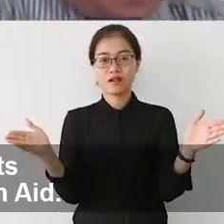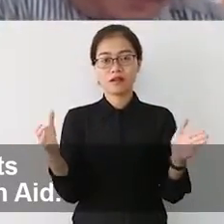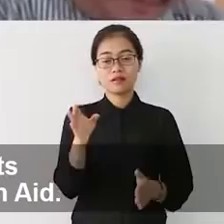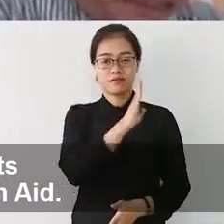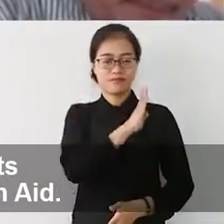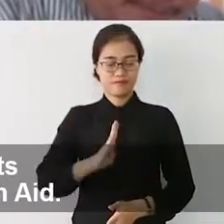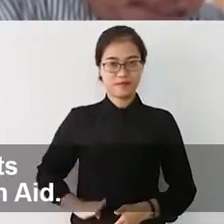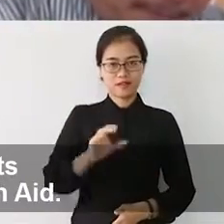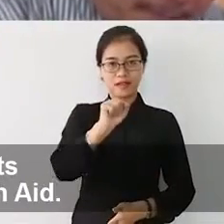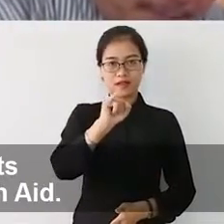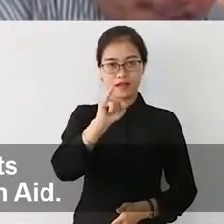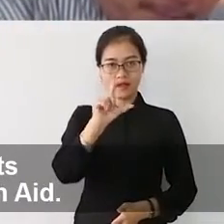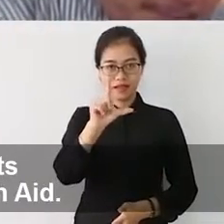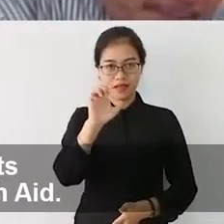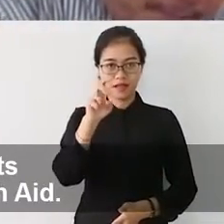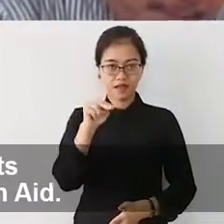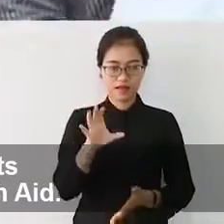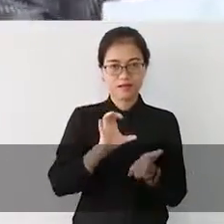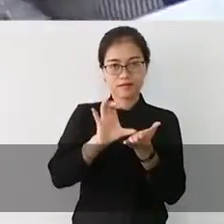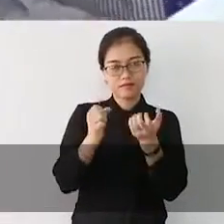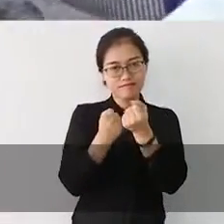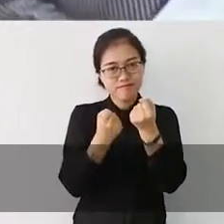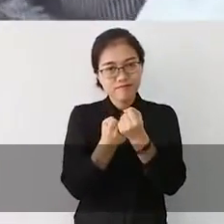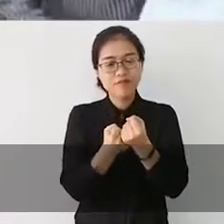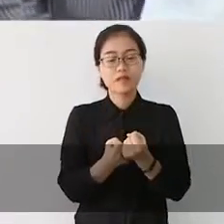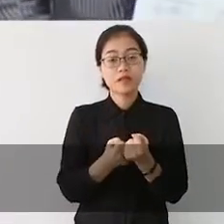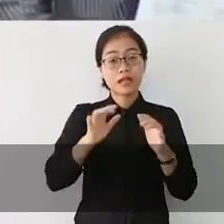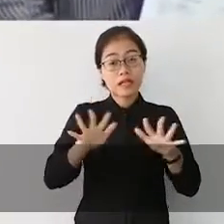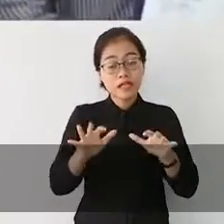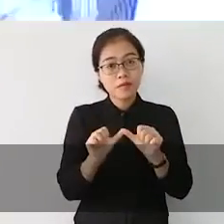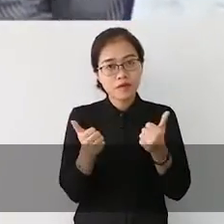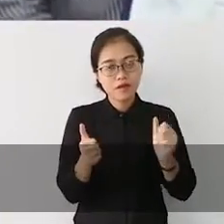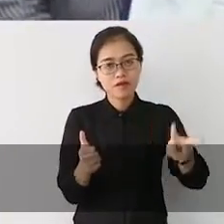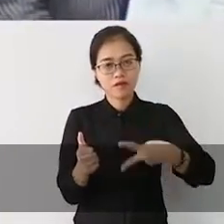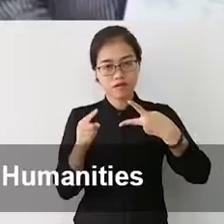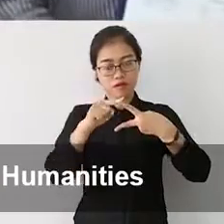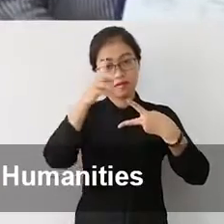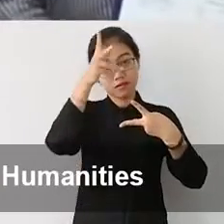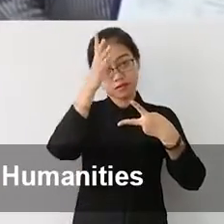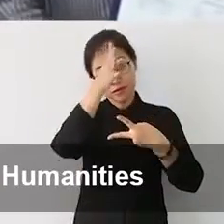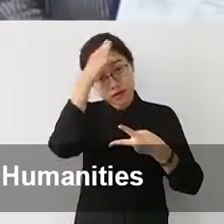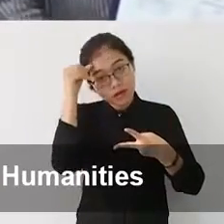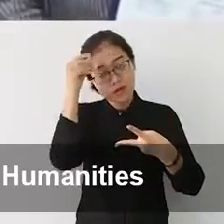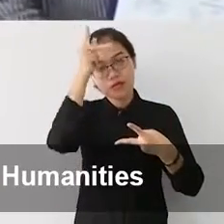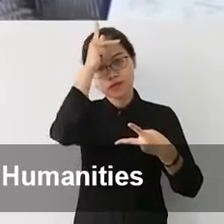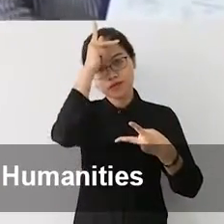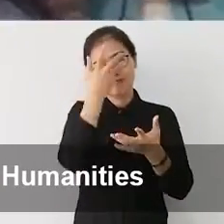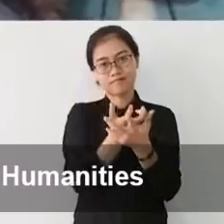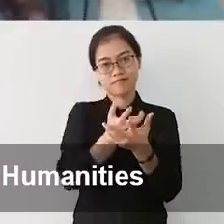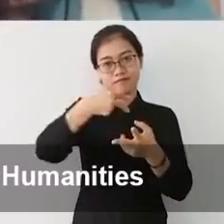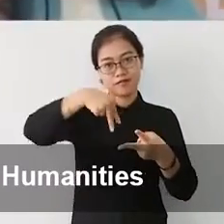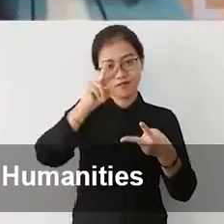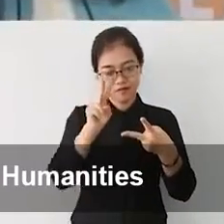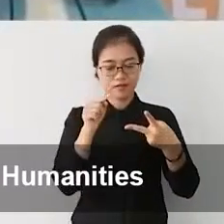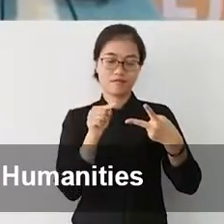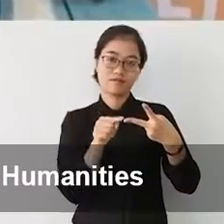DARE do Đại sứ quán Iceland tài trợ ra đời. Dự án được thực hiện thí điểm tại hai trường đại học là Đại học Khoa học Xã hội và Nhân văn